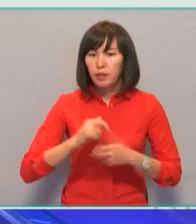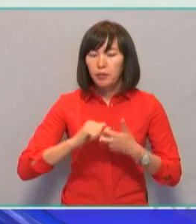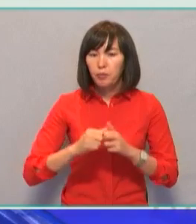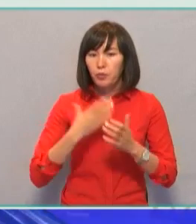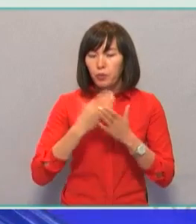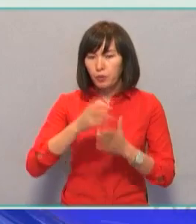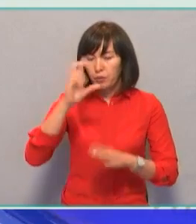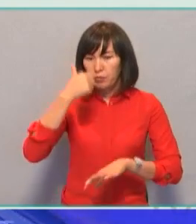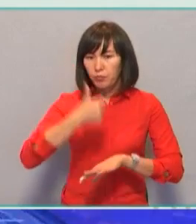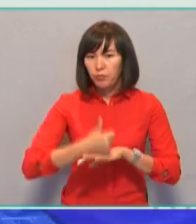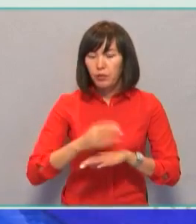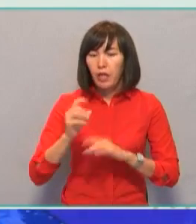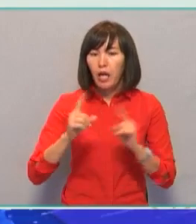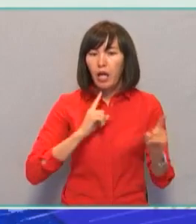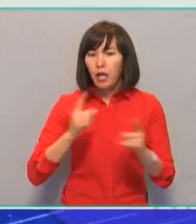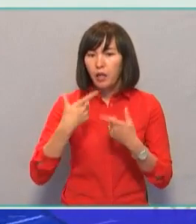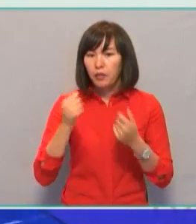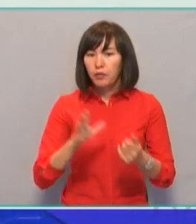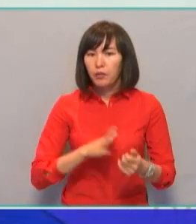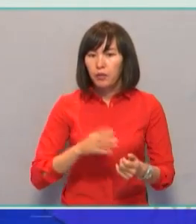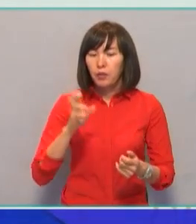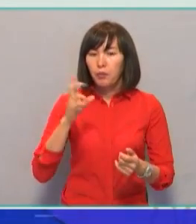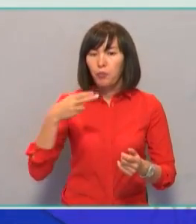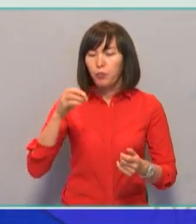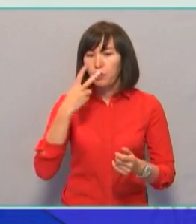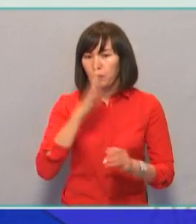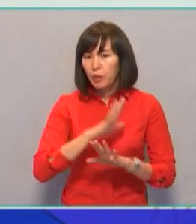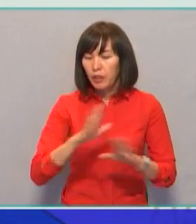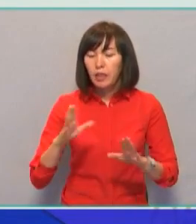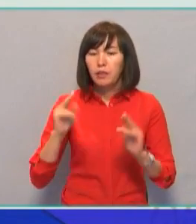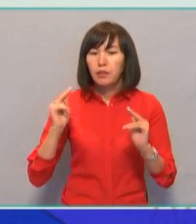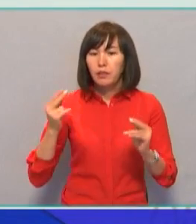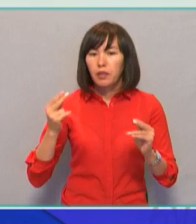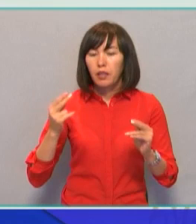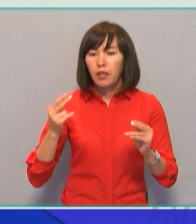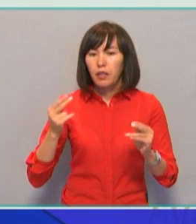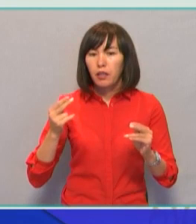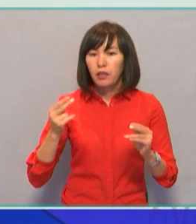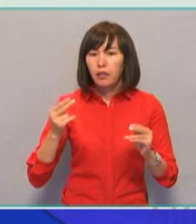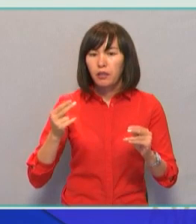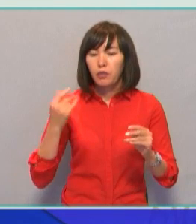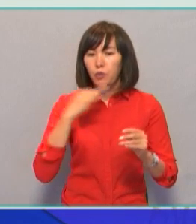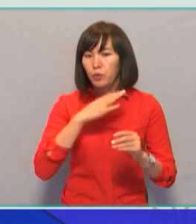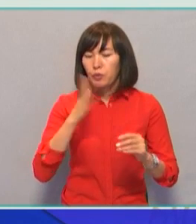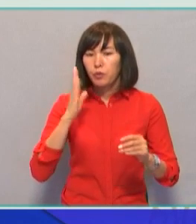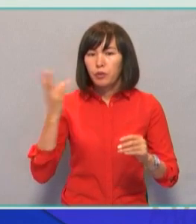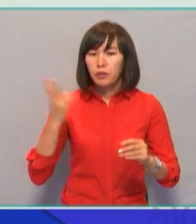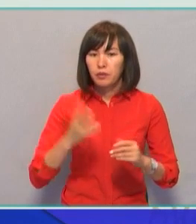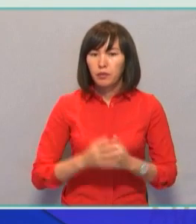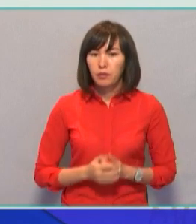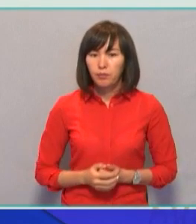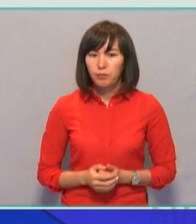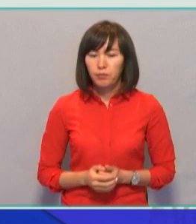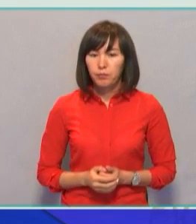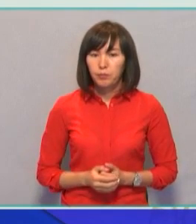өзі мемлекет басшысы тамыз конференцияда айтты. БДО-ны қарамай, шын мәнінде шын көбейту болу керек